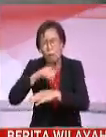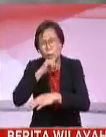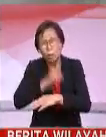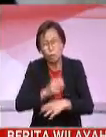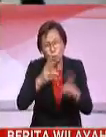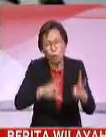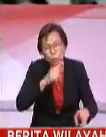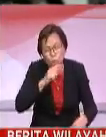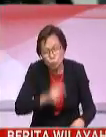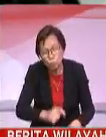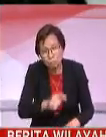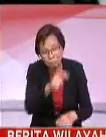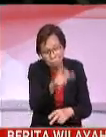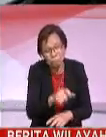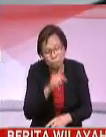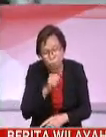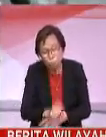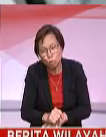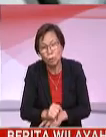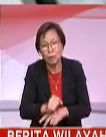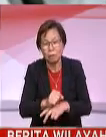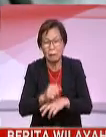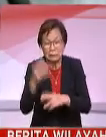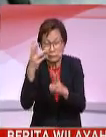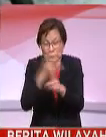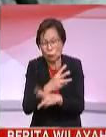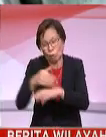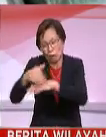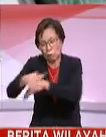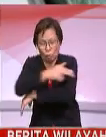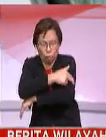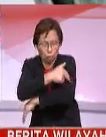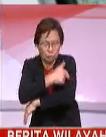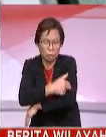ke hospital untuk rawatan lanjut.